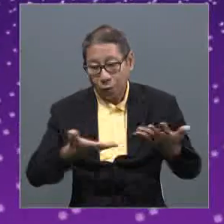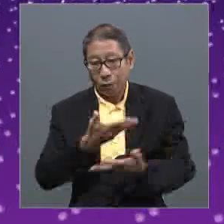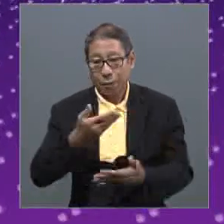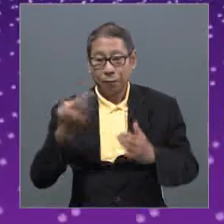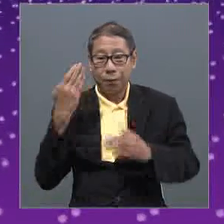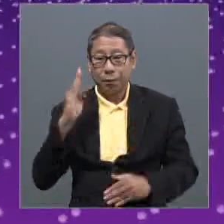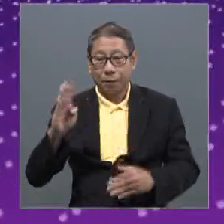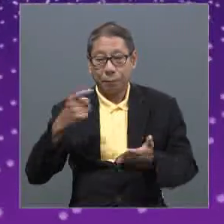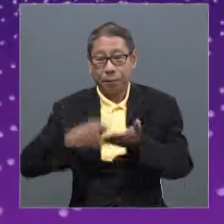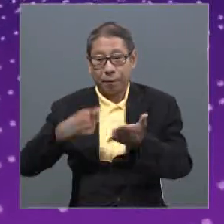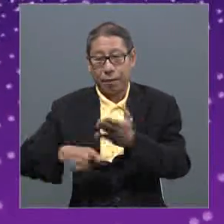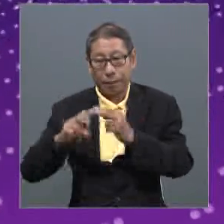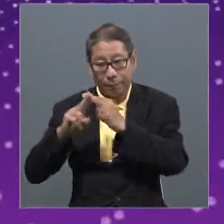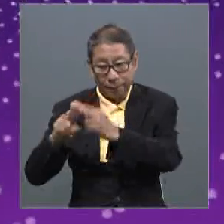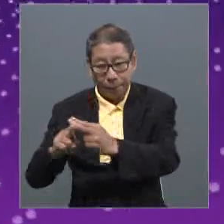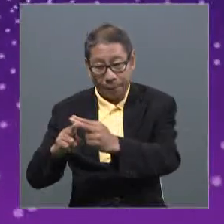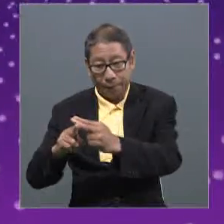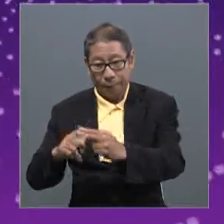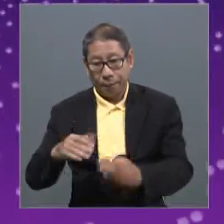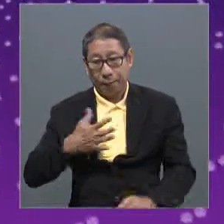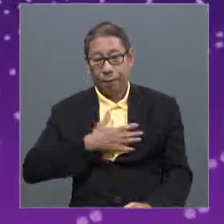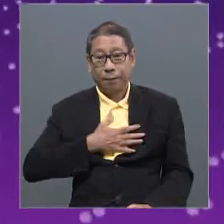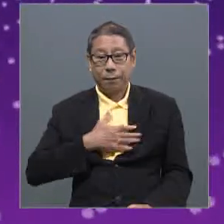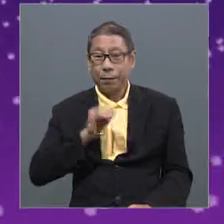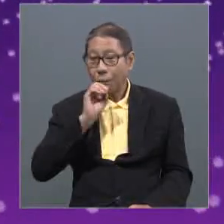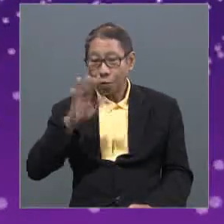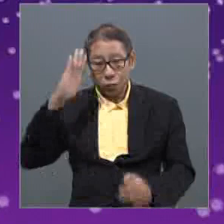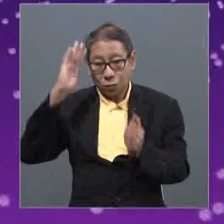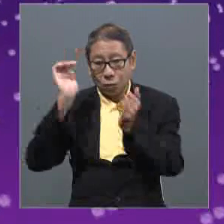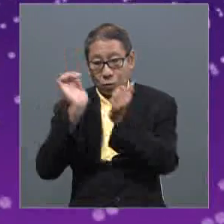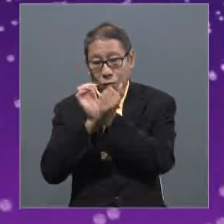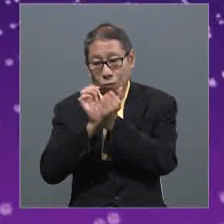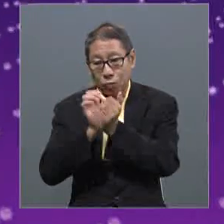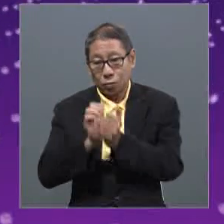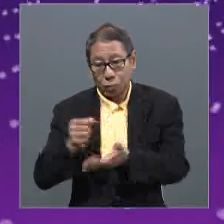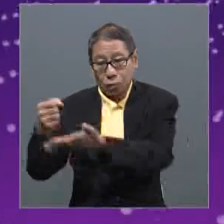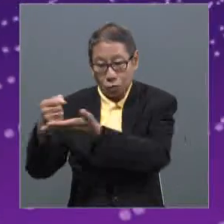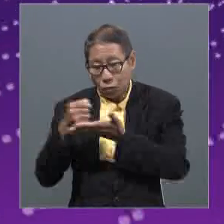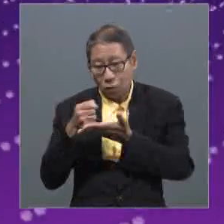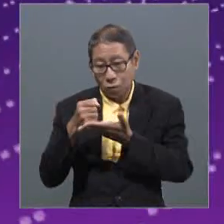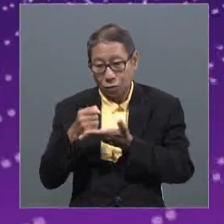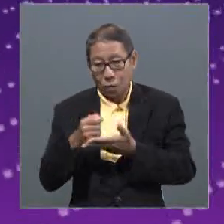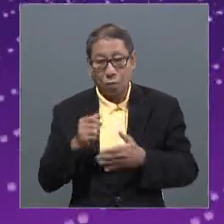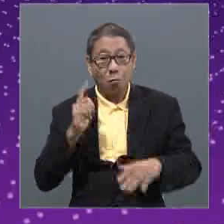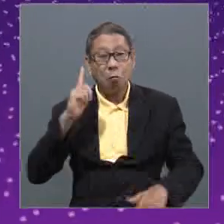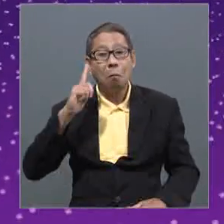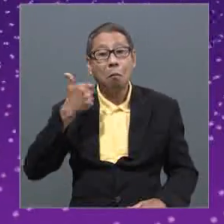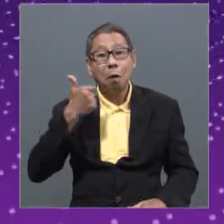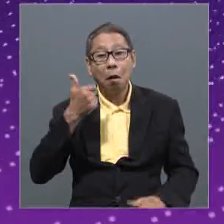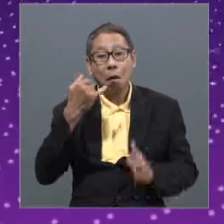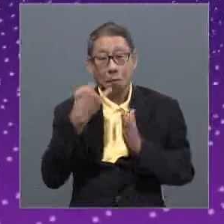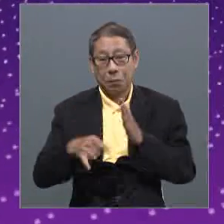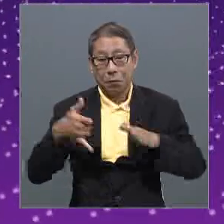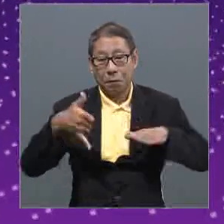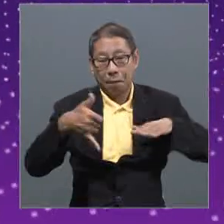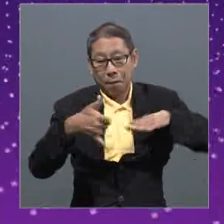อยู่บอกงงี้นะฮะทีนี้พอเขาไปแจ้งตำรวจตำรวจเจ้าของคดีก็โยนความผิดบอกว่ากรณีนี้เนี่ยคนผิดก็คือแม่คุณเองเออเขาก็